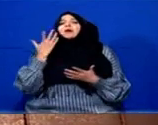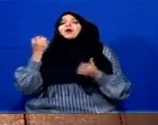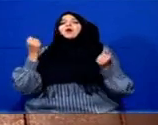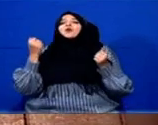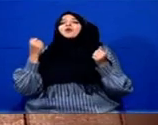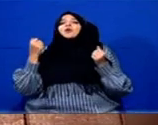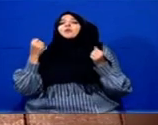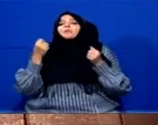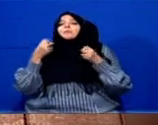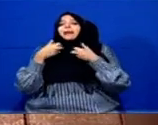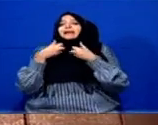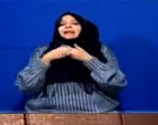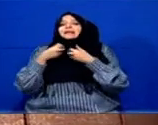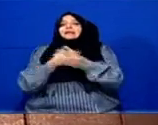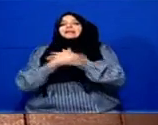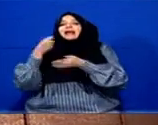لحديث